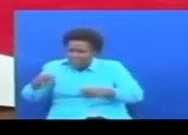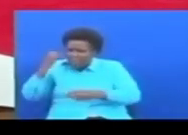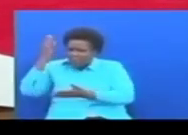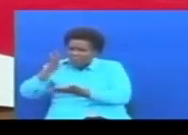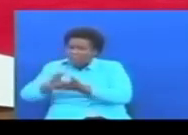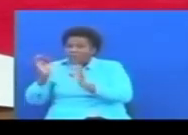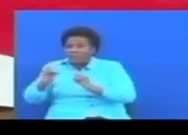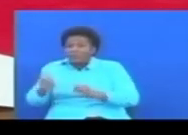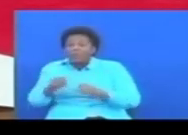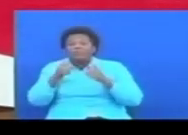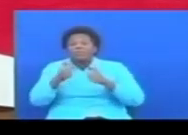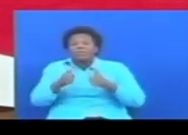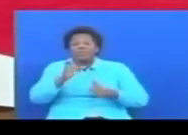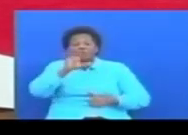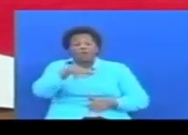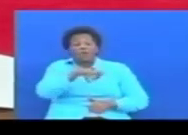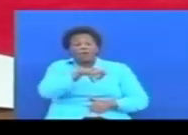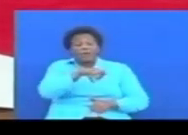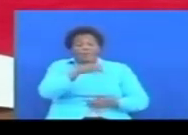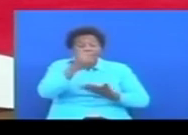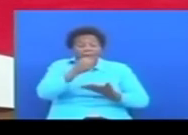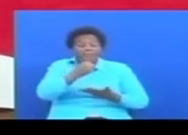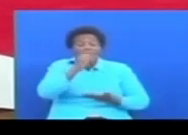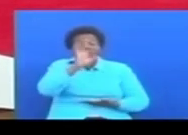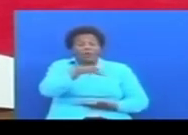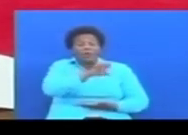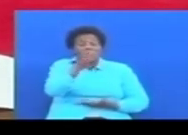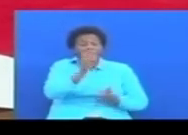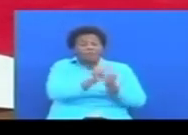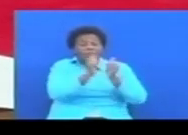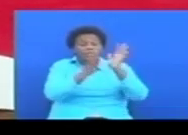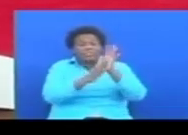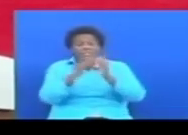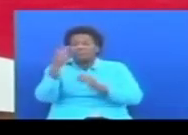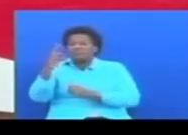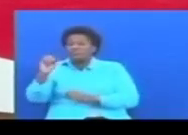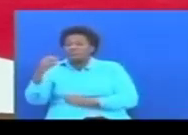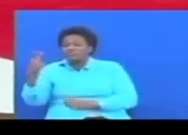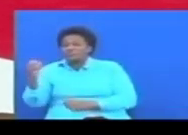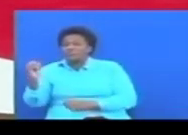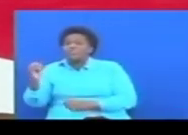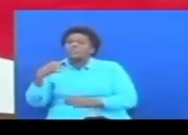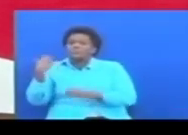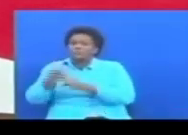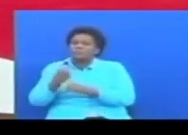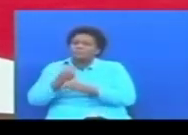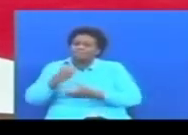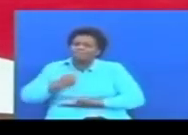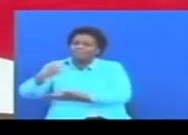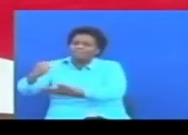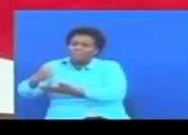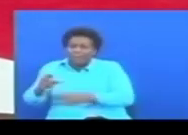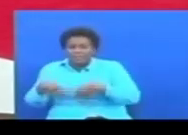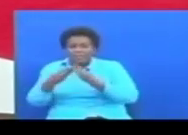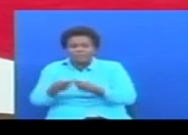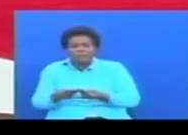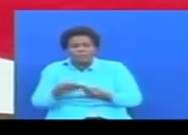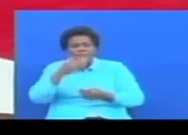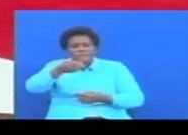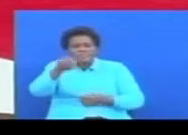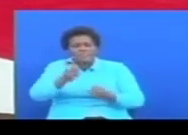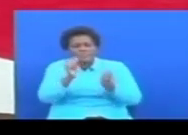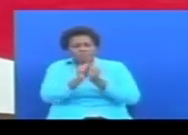fedha 2019-2020. Mradi huu unatarajiwa kuhudumia vijiji 17 na kati ya vijiji 15 vilivyopo katika halmashauri ya